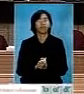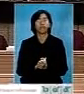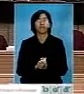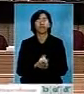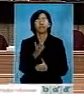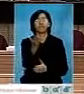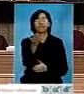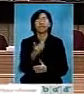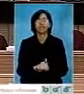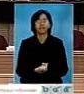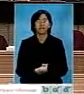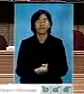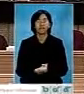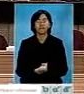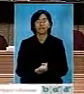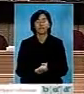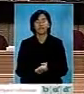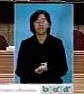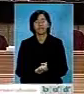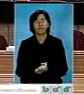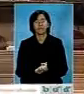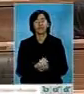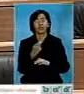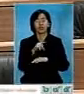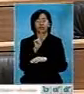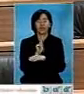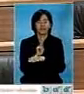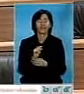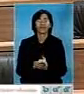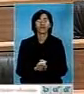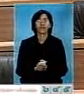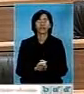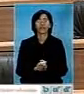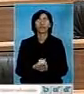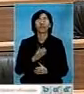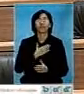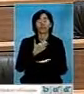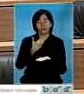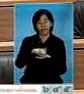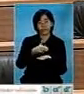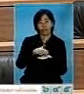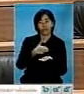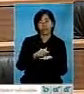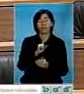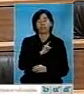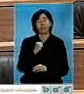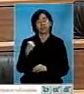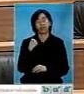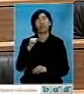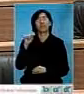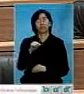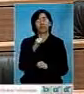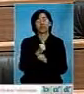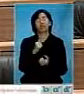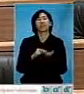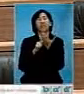เอาท่านบุญยอดนะท่าน ครับกับเรียนท่านประธานสภาครับผมเรียนต่อท่านว่าท่านมีอำนาจที่จะสั่งการได้ผมก็เสนอ